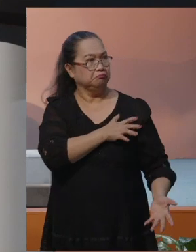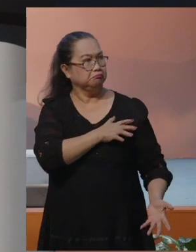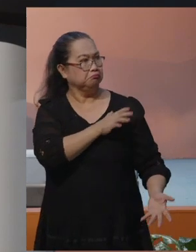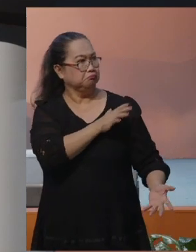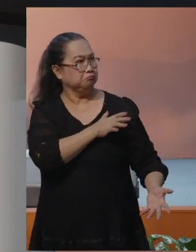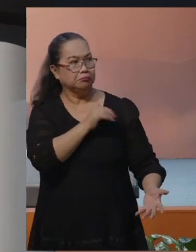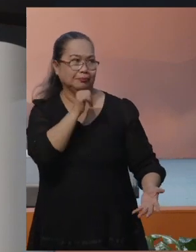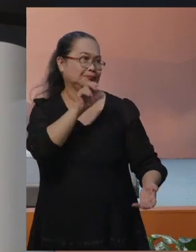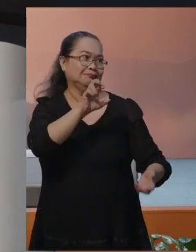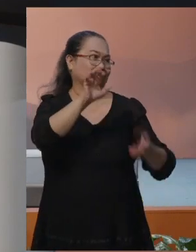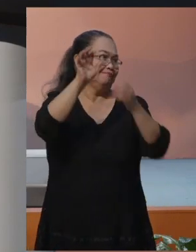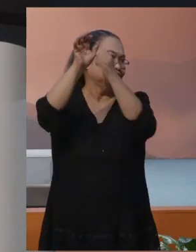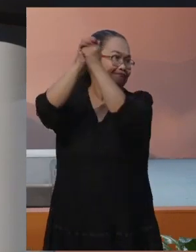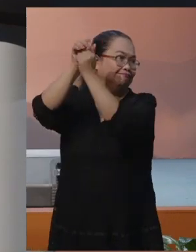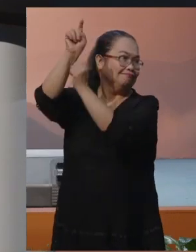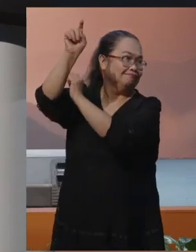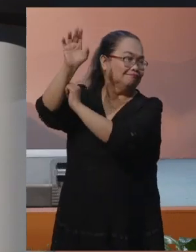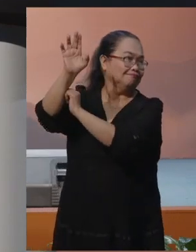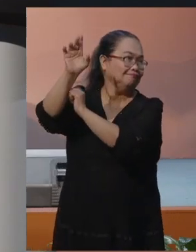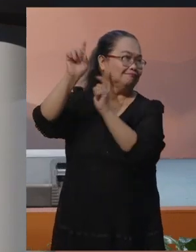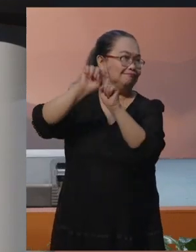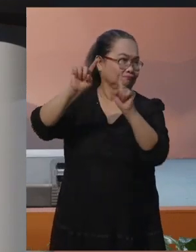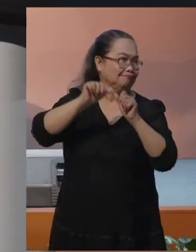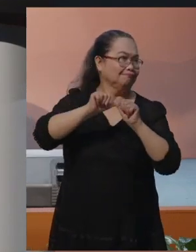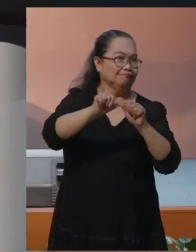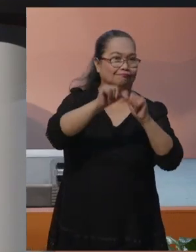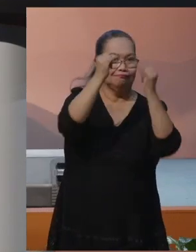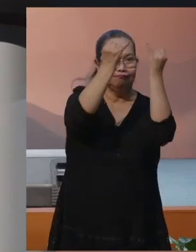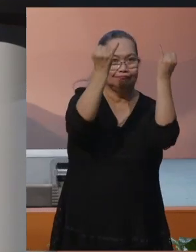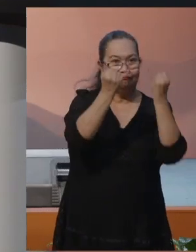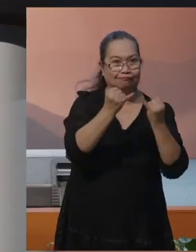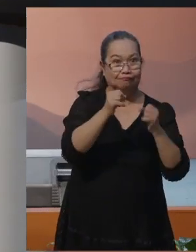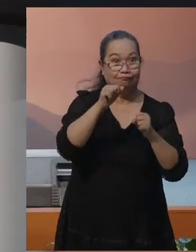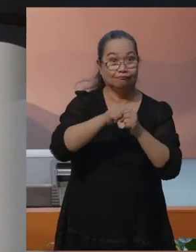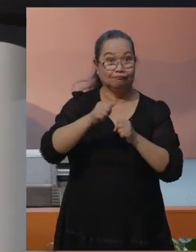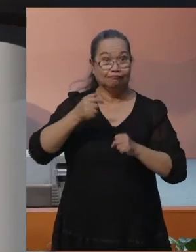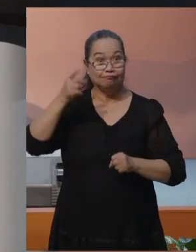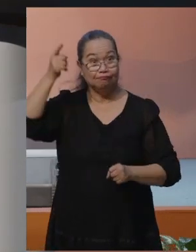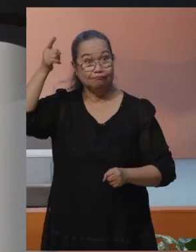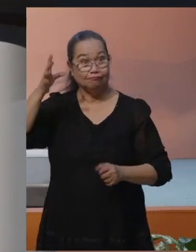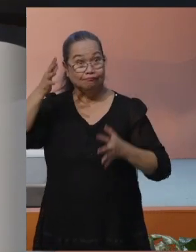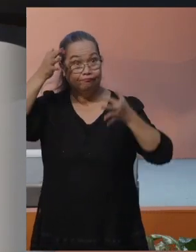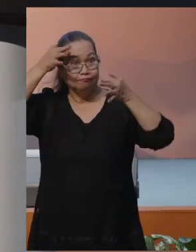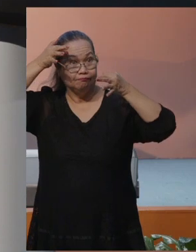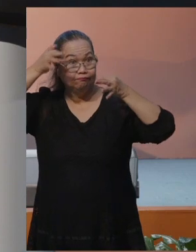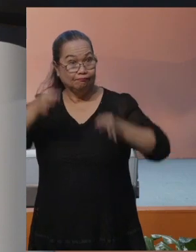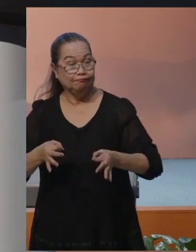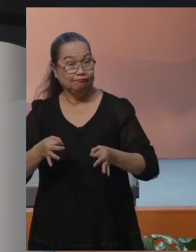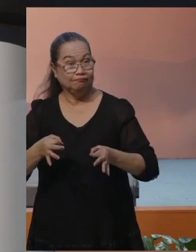sila sumamba sa Kanya. Kaya ngayon, sila ay hahatulan na.